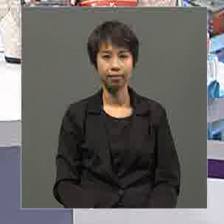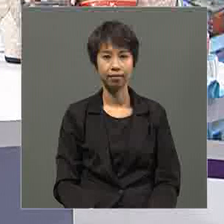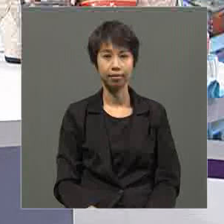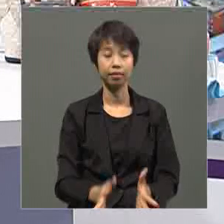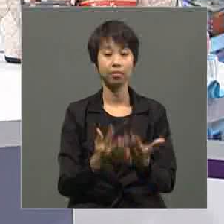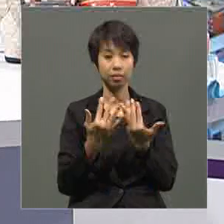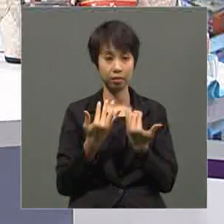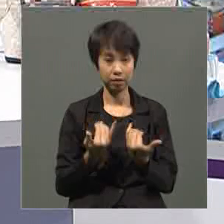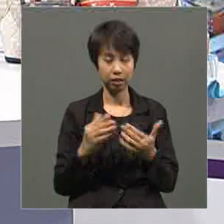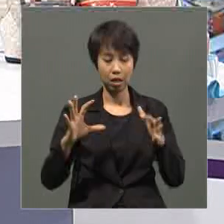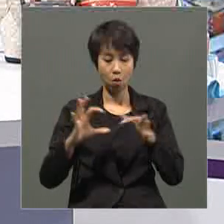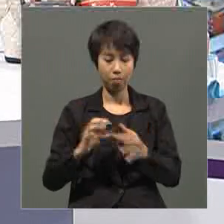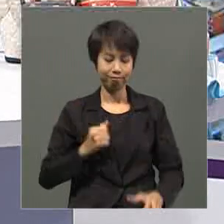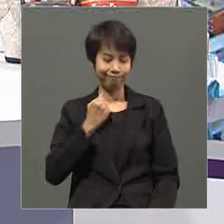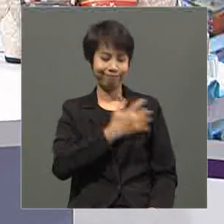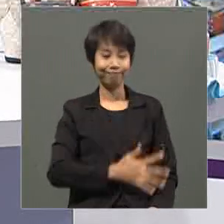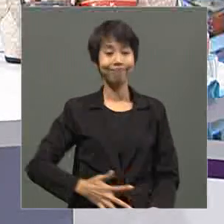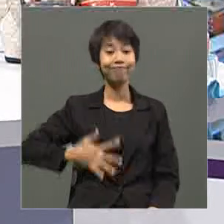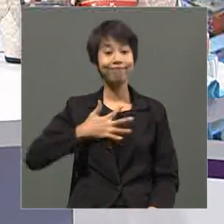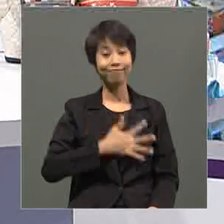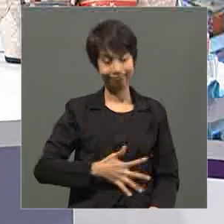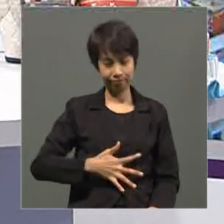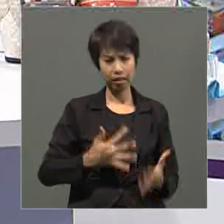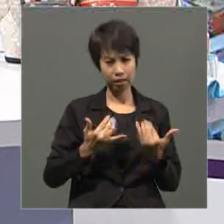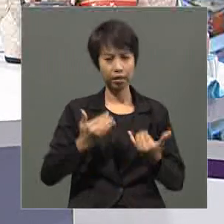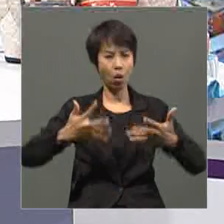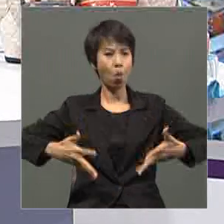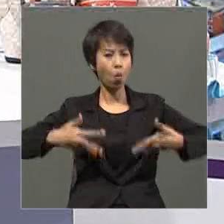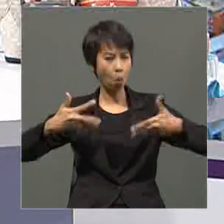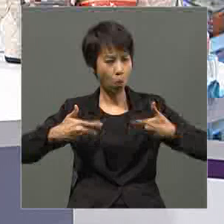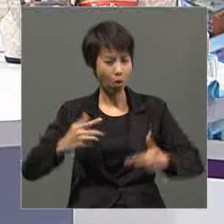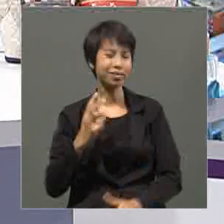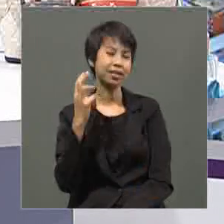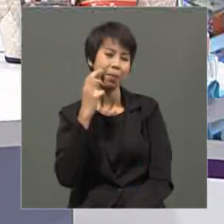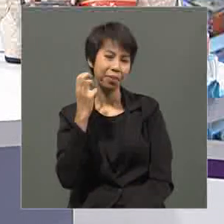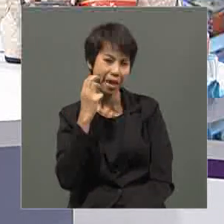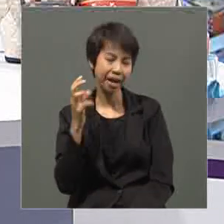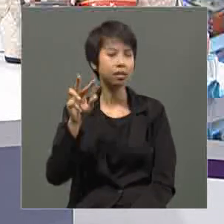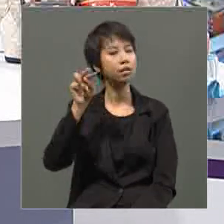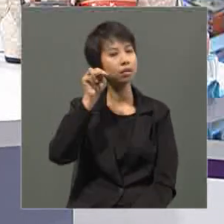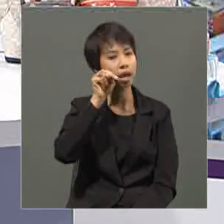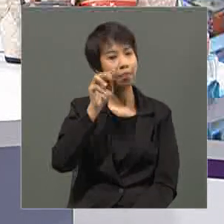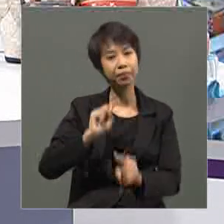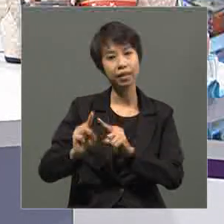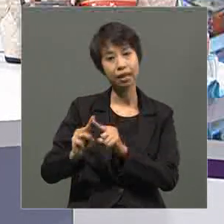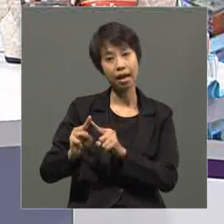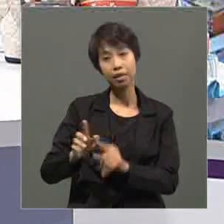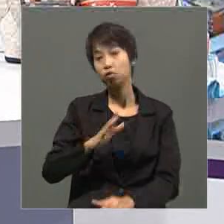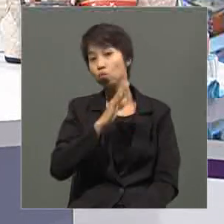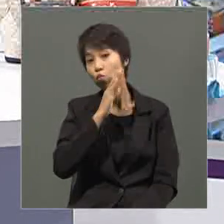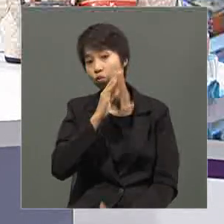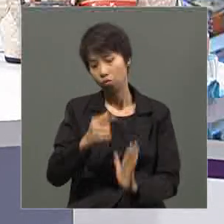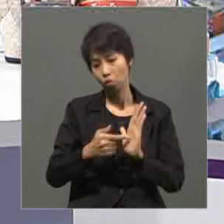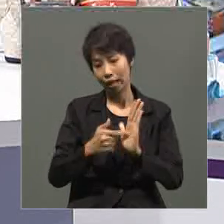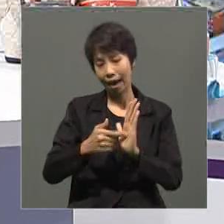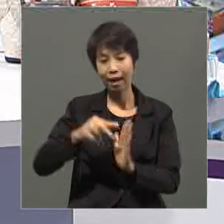อยู่ในเรื่องของสุขภาพอนามัยของพี่น้องประชาชนร้อนๆแบบนี้ก็ต้องพูดถึงน้ำแข็งพูดถึงน้ำถามว่าน้ำประปาที่ดื่มจากก๊อกเนี่ยส